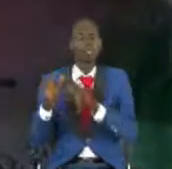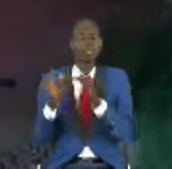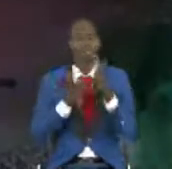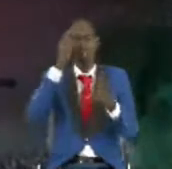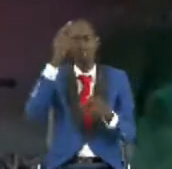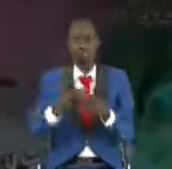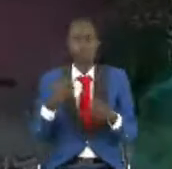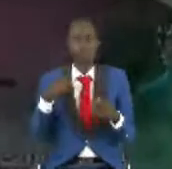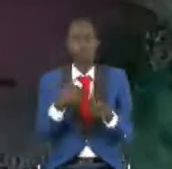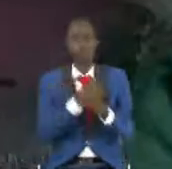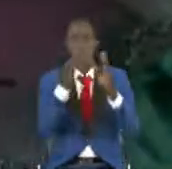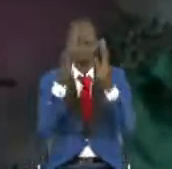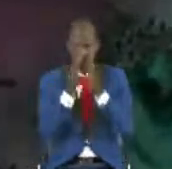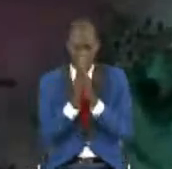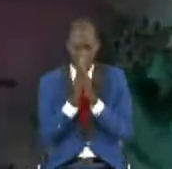prions.